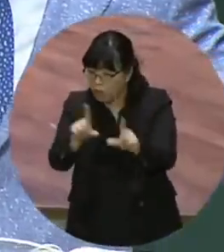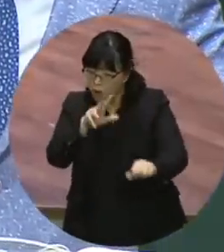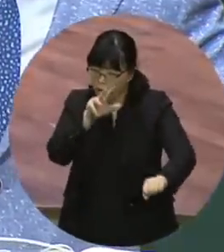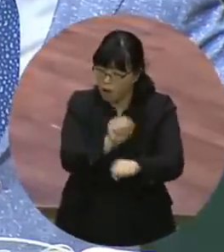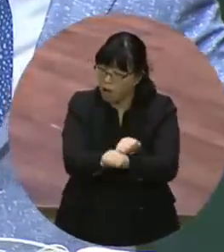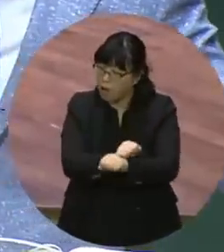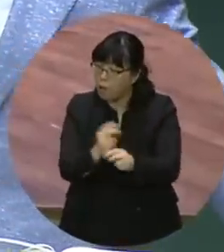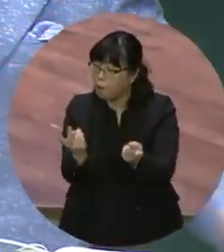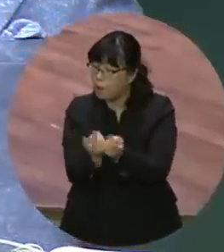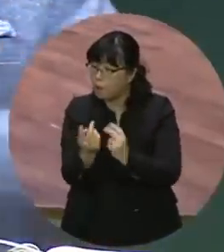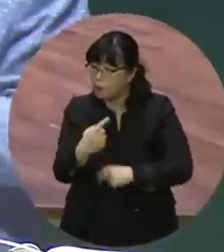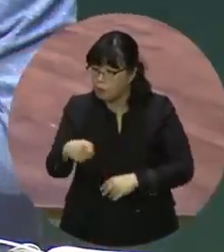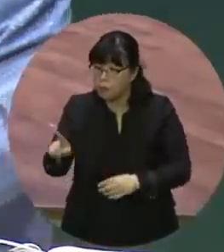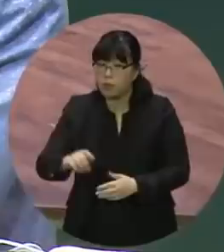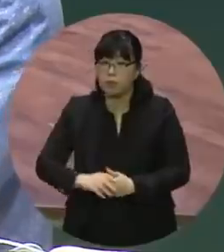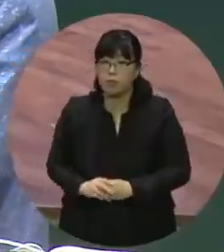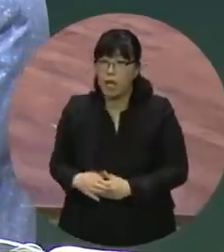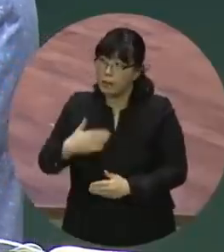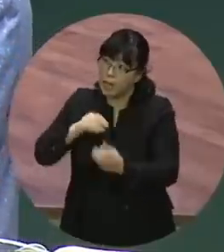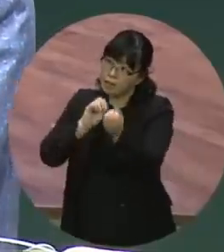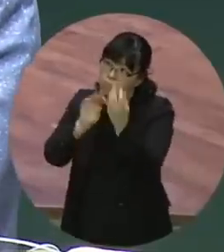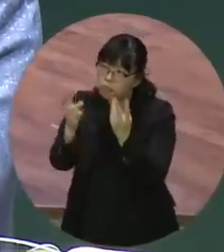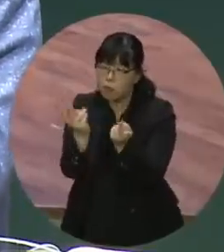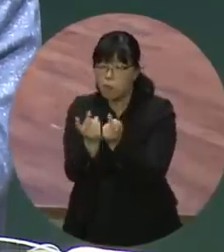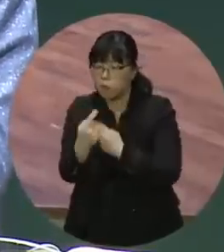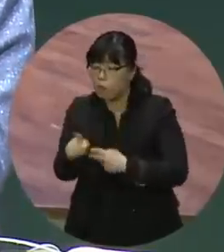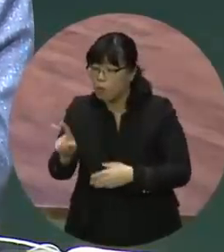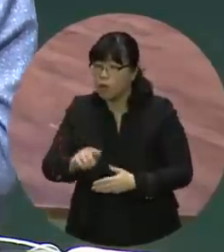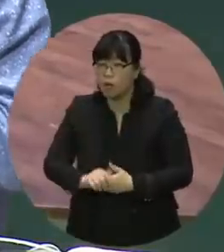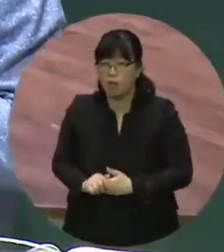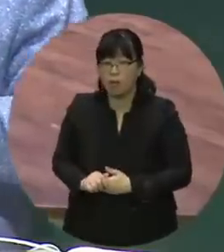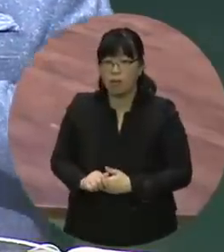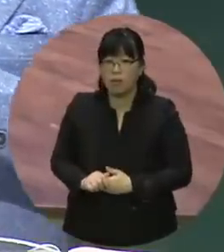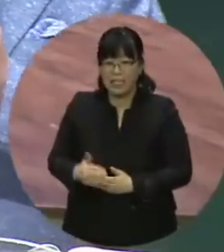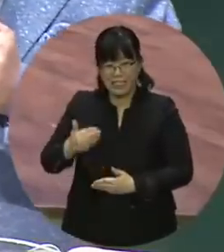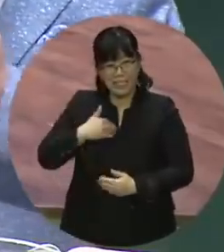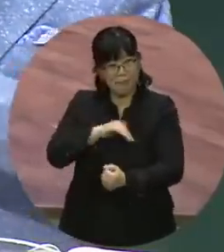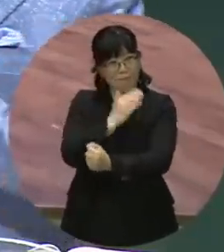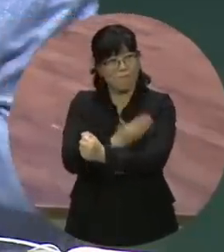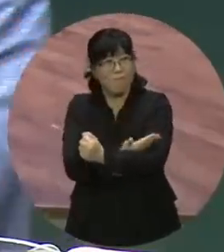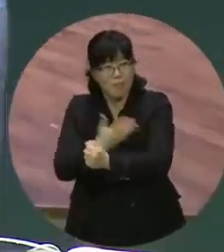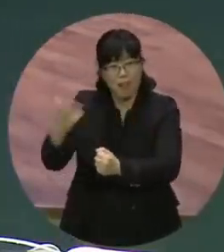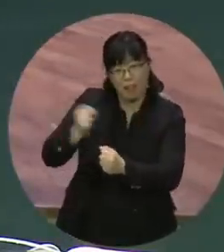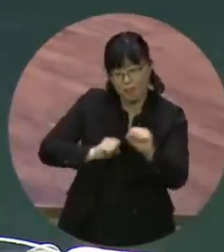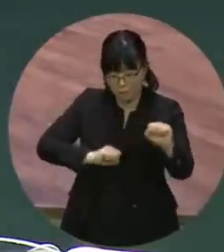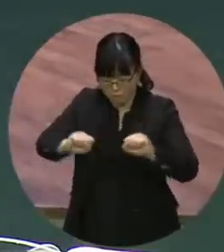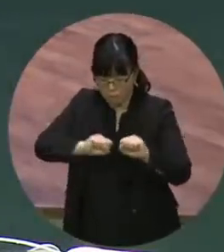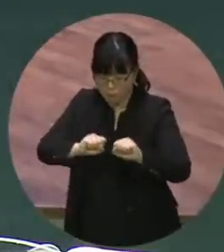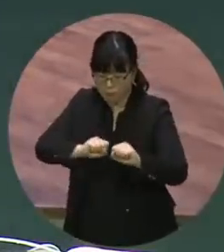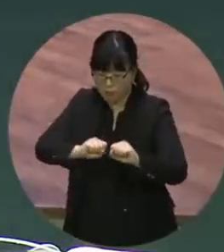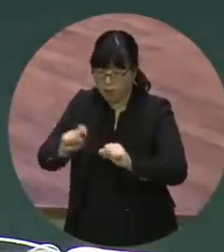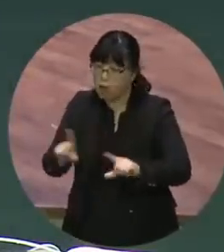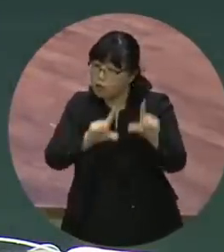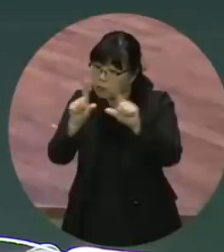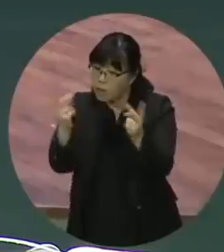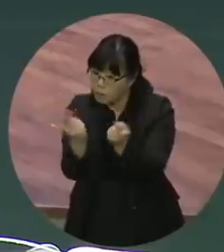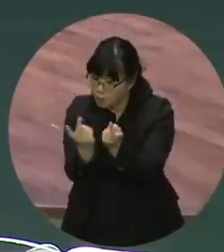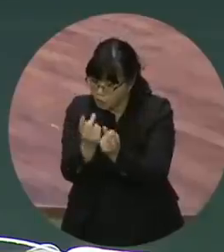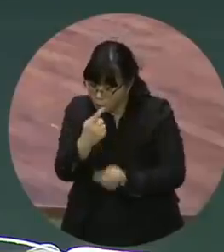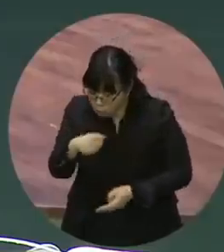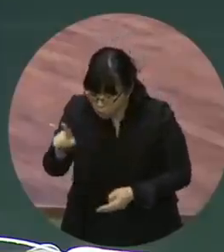믿음이 잘할 수 있느냐? 나도 어떻게 하면 응답 좀 받을 수 있느냐? 능력 있는 삶을 살 수 있느냐? 이게 중요합니다. 깊은